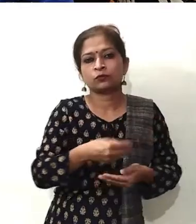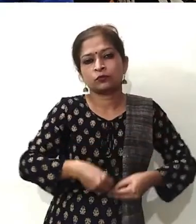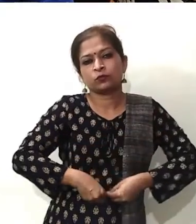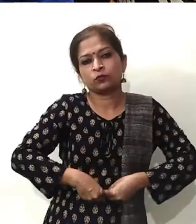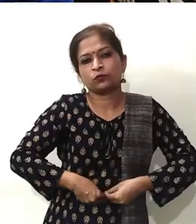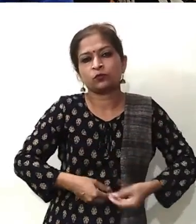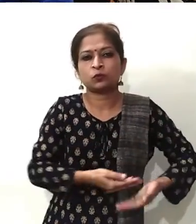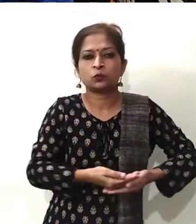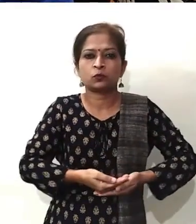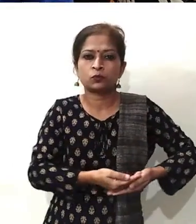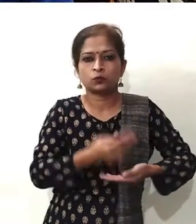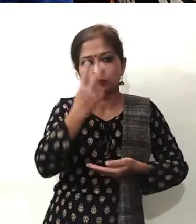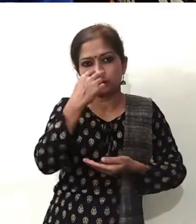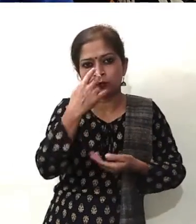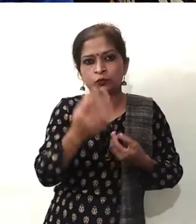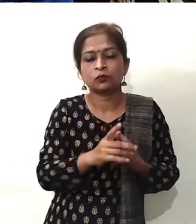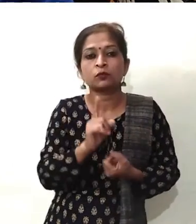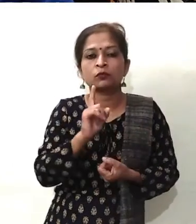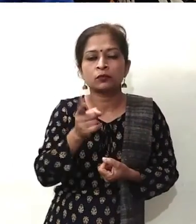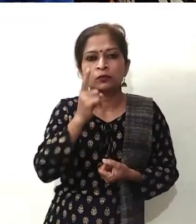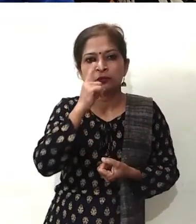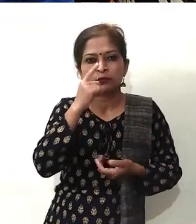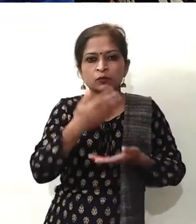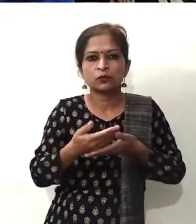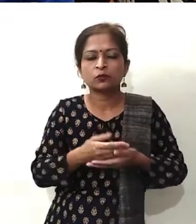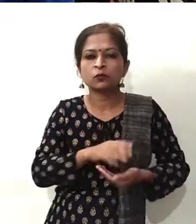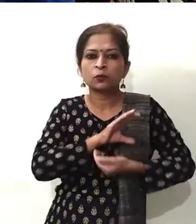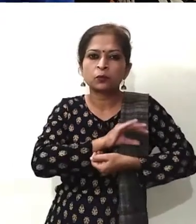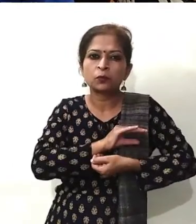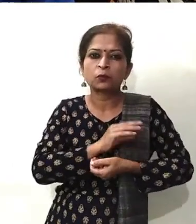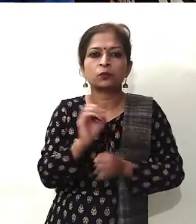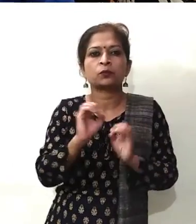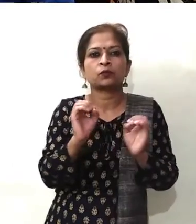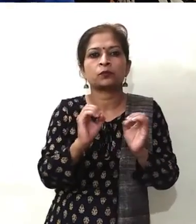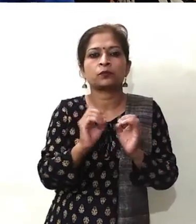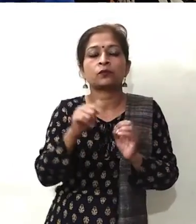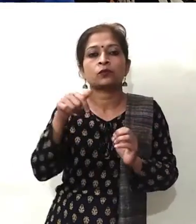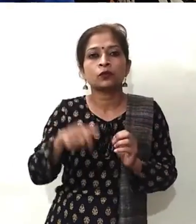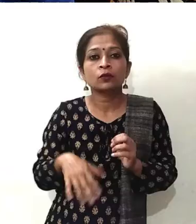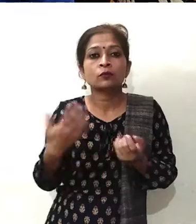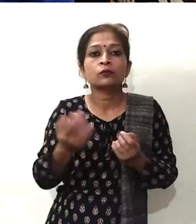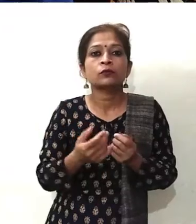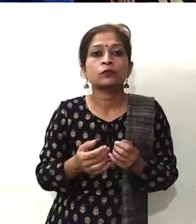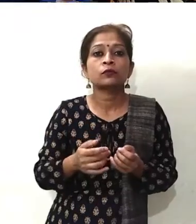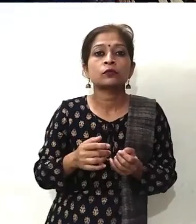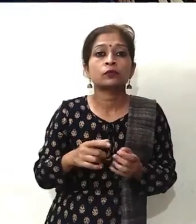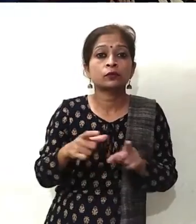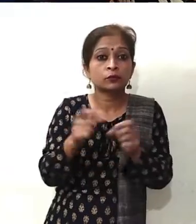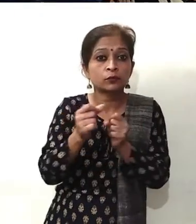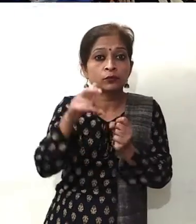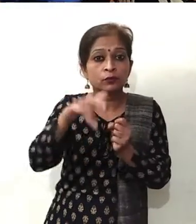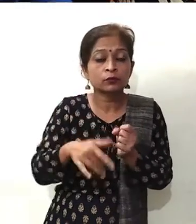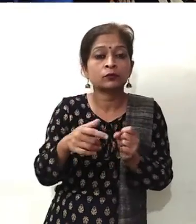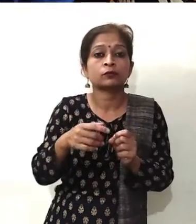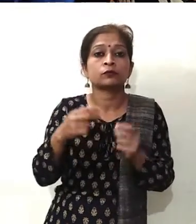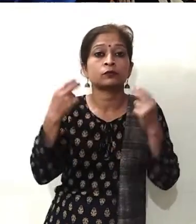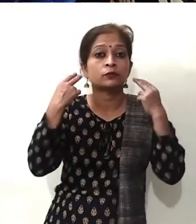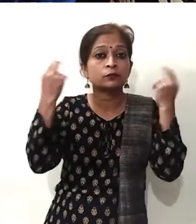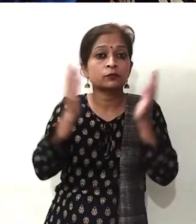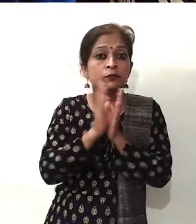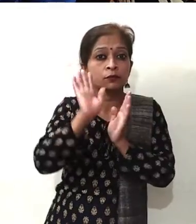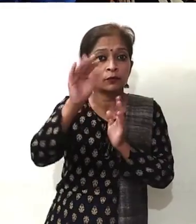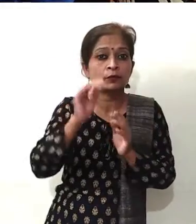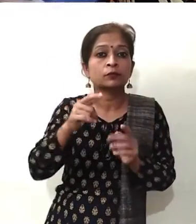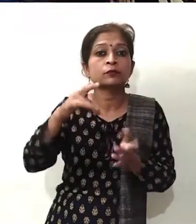तपस्या की। कहा? टपकेश्वर मंदिर के अंदर। तो नाम वहाँ शिवलिंग था,